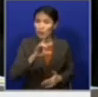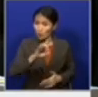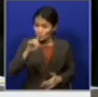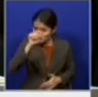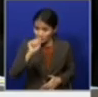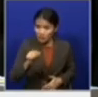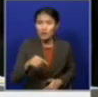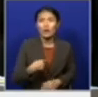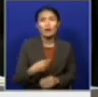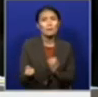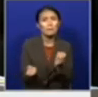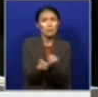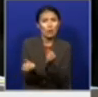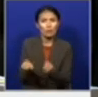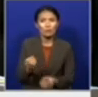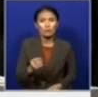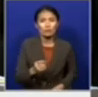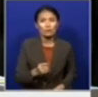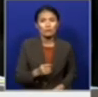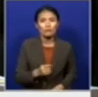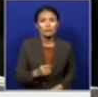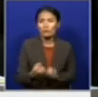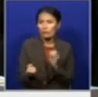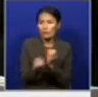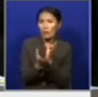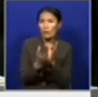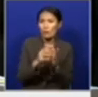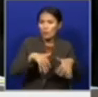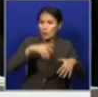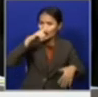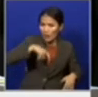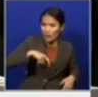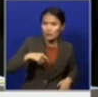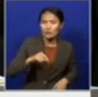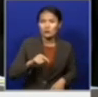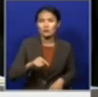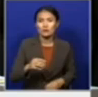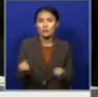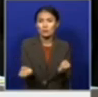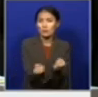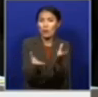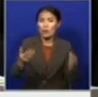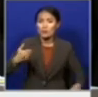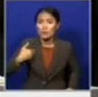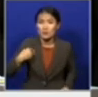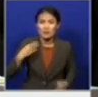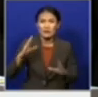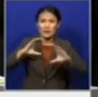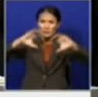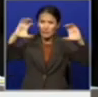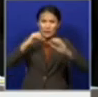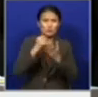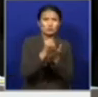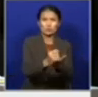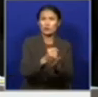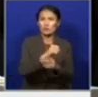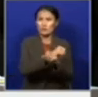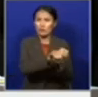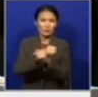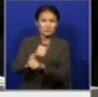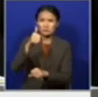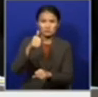อร์กิจการไทยได้ 100% หรือเข้ามาตั้งกิจการใหม่แข่งกับธุรกิจไทยซึ่งถ้าเกิดผลกระทบขึ้นค่